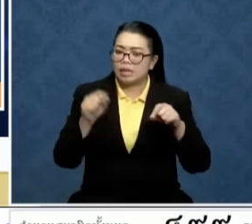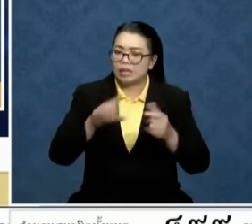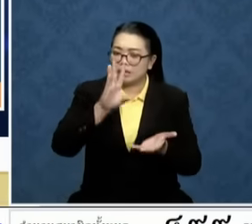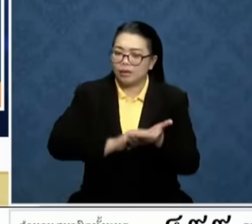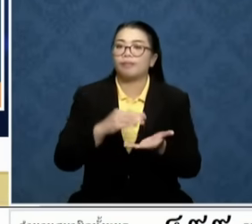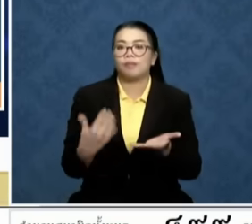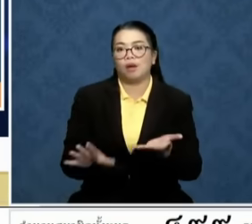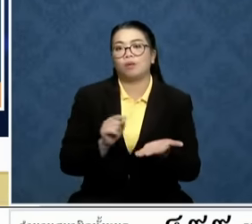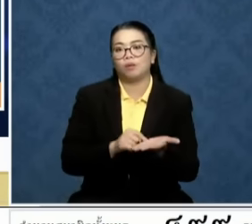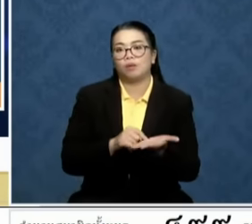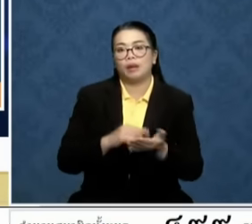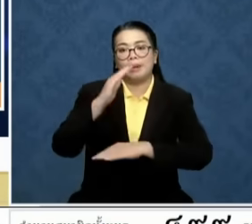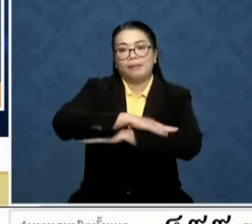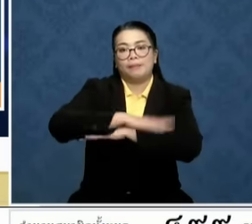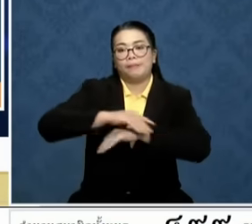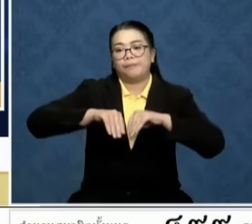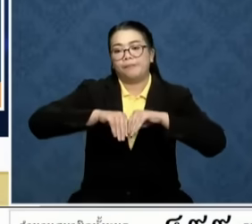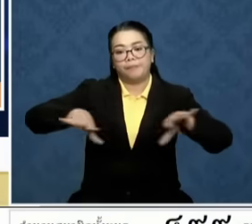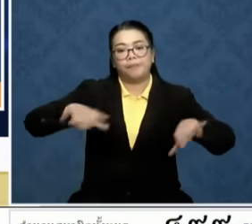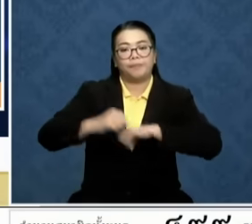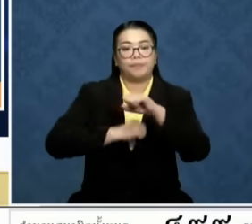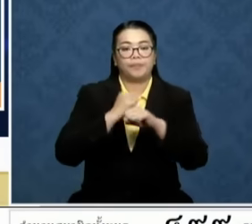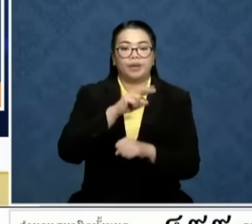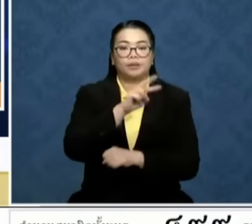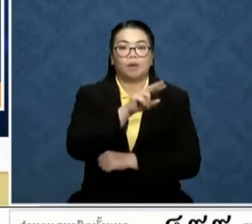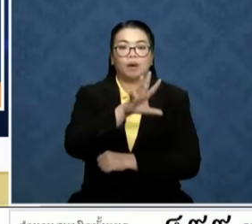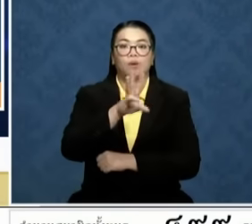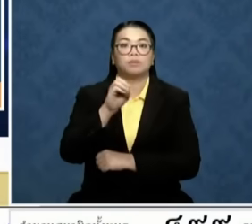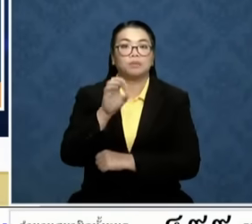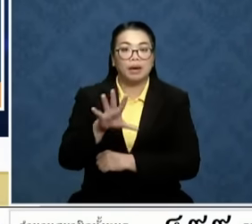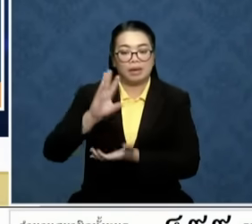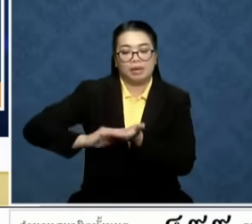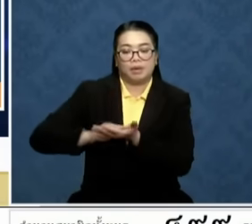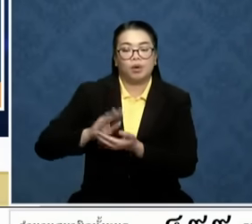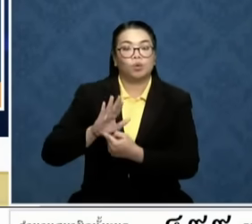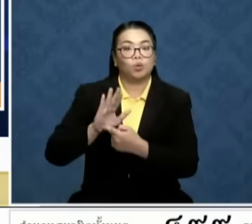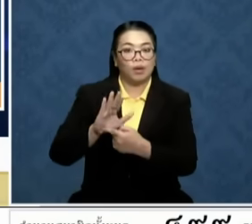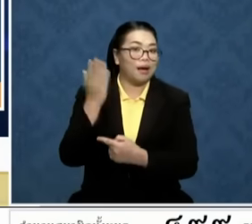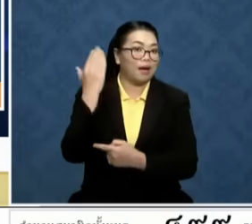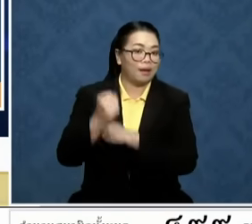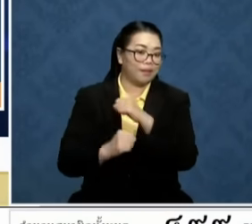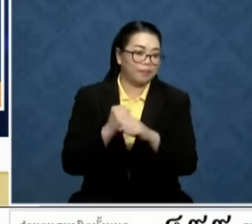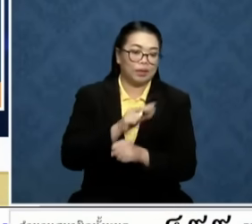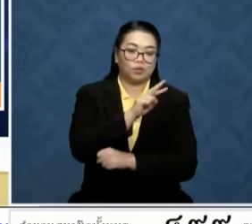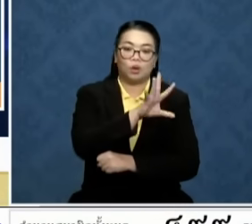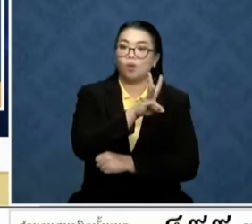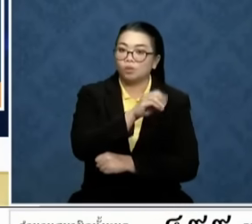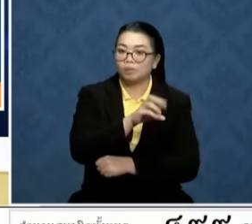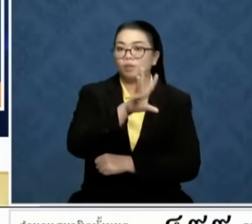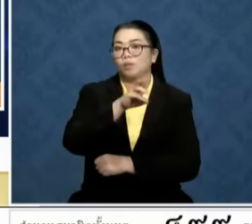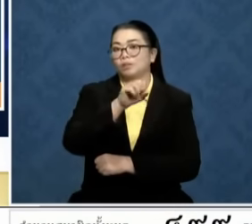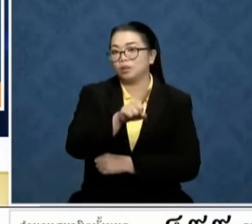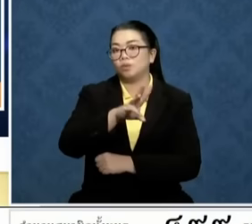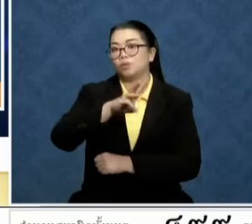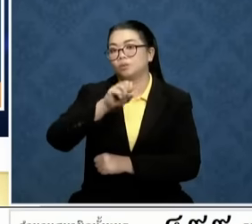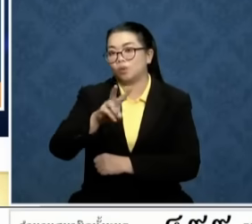แล้วและตีพิมพ์ตั้งแต่ปี2565โดยท่านเก็บตัวอย่างตั้งแต่ปี 25602561